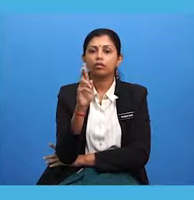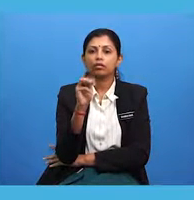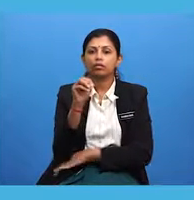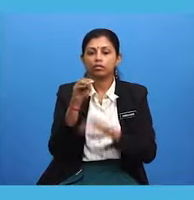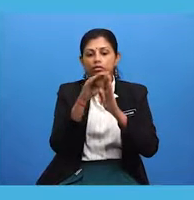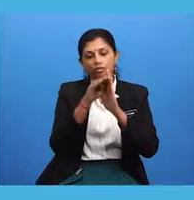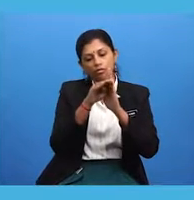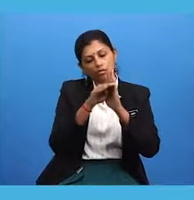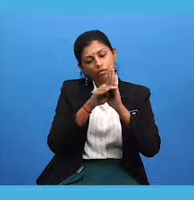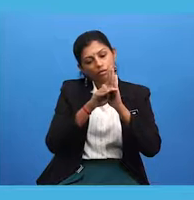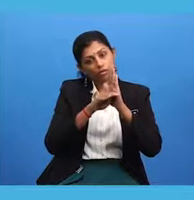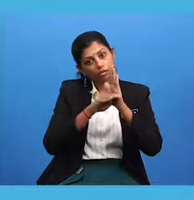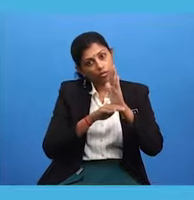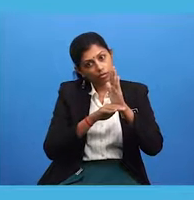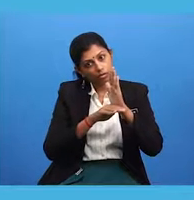berkurangan.